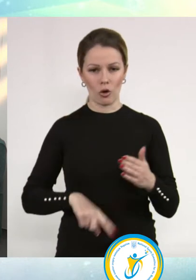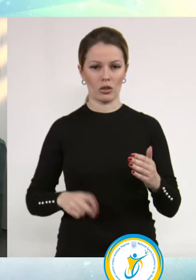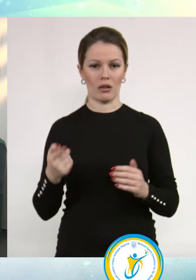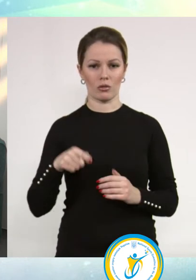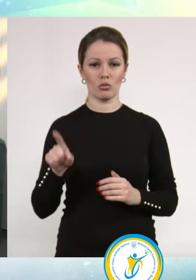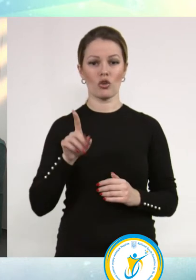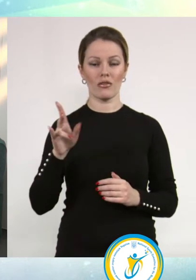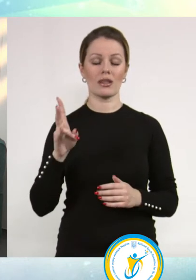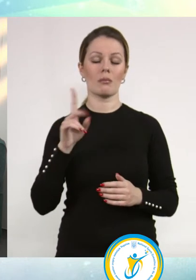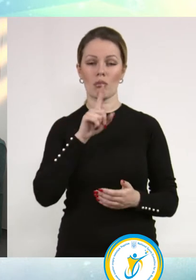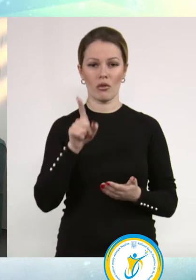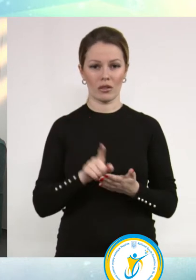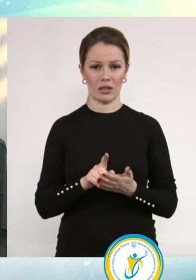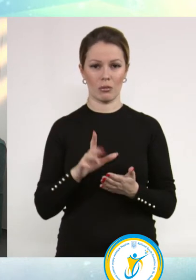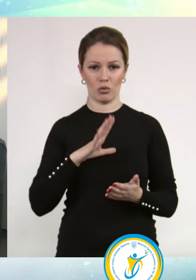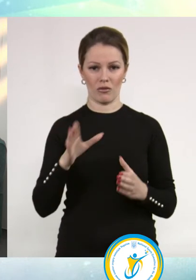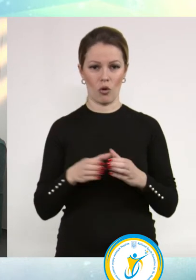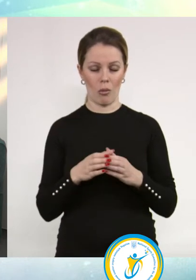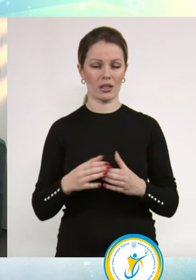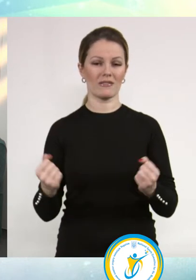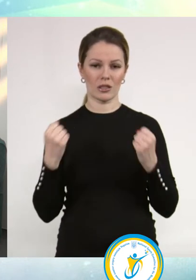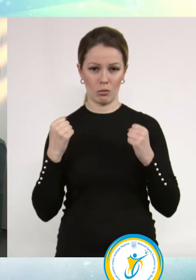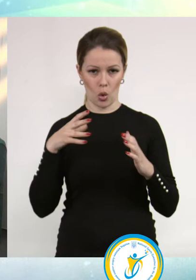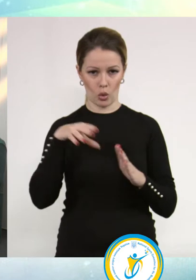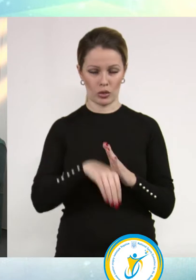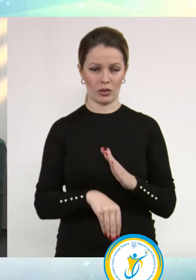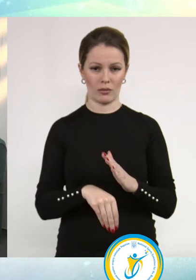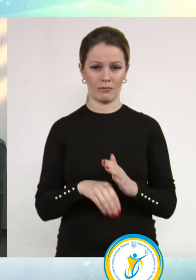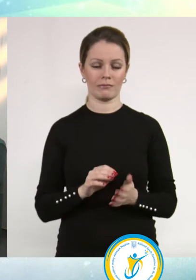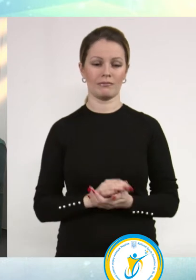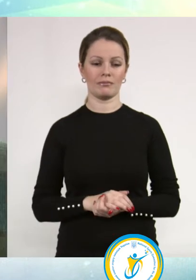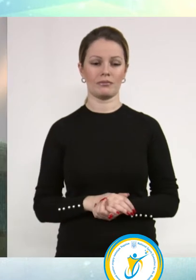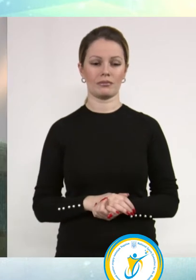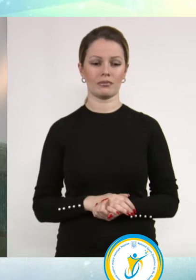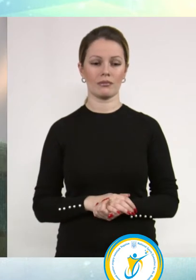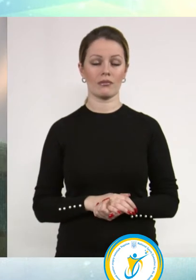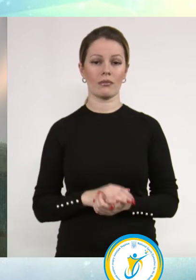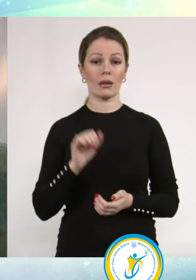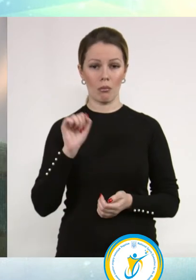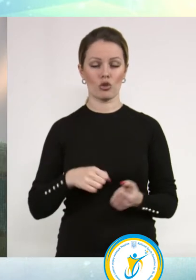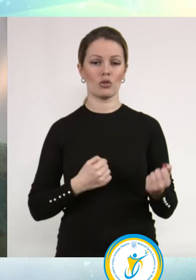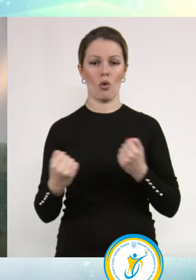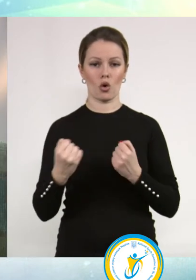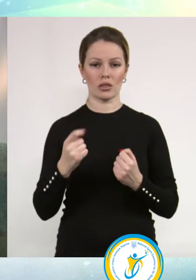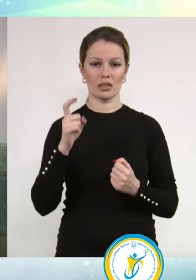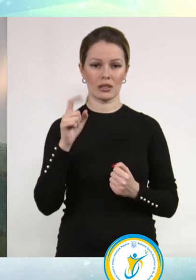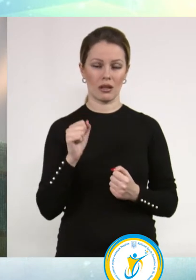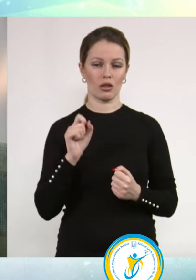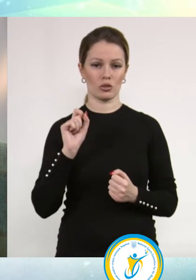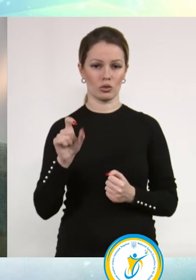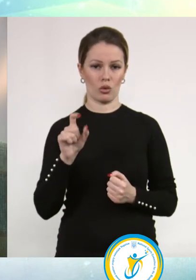переконала в тому, що він повинен ще бути в команді, в спорті, тому що ще він може боротися